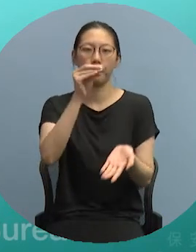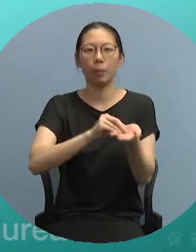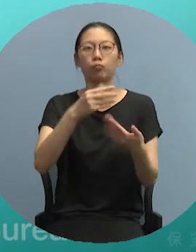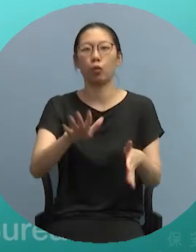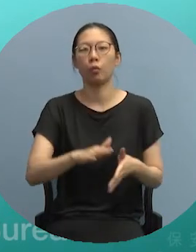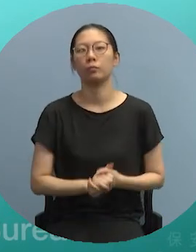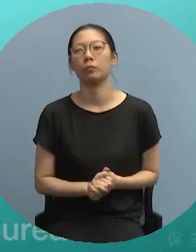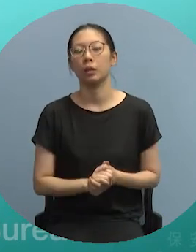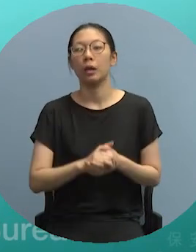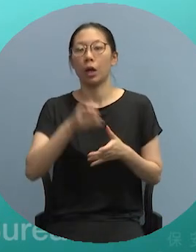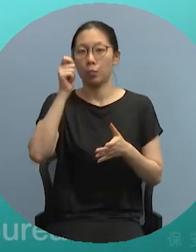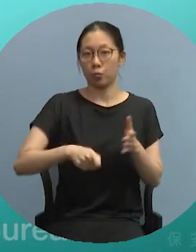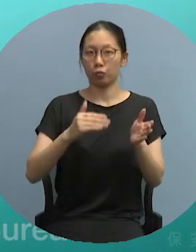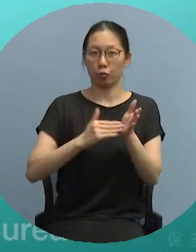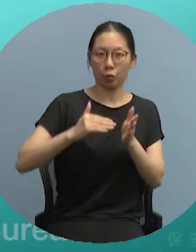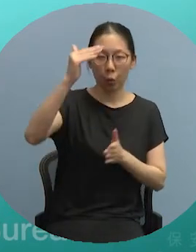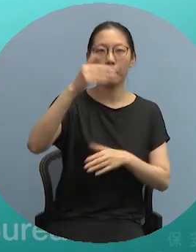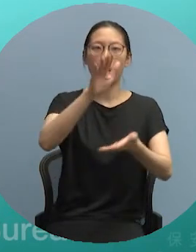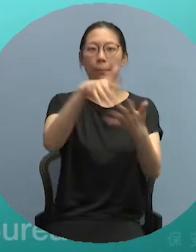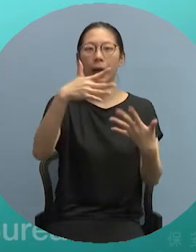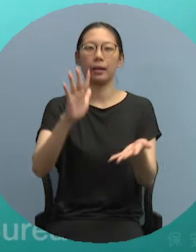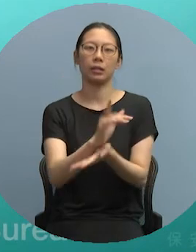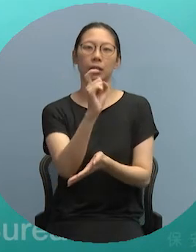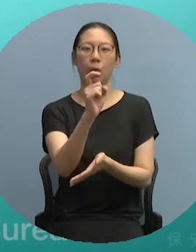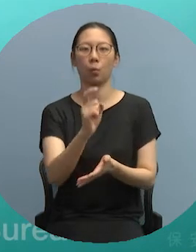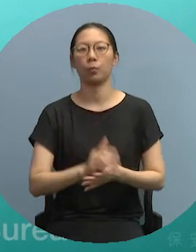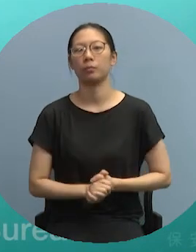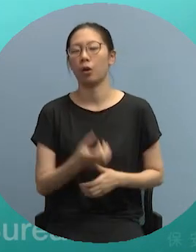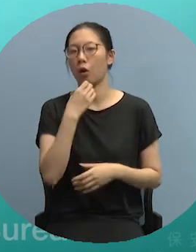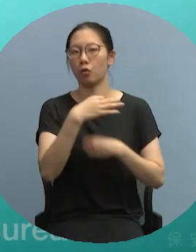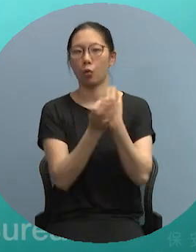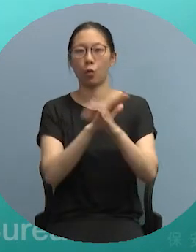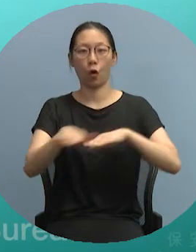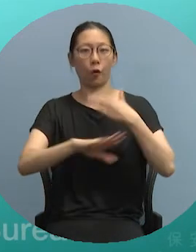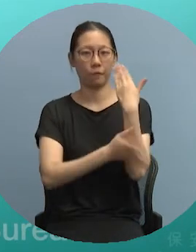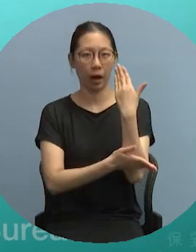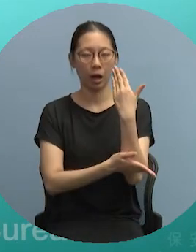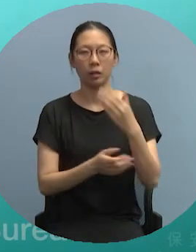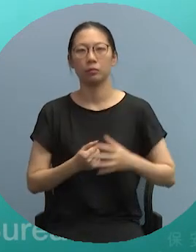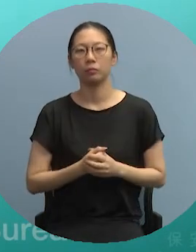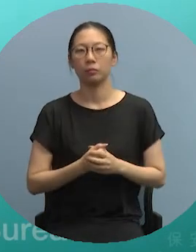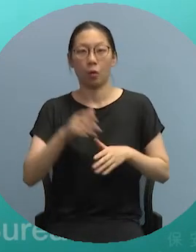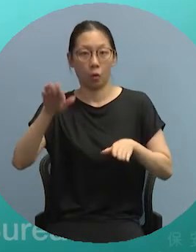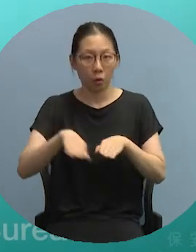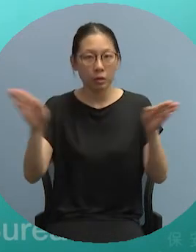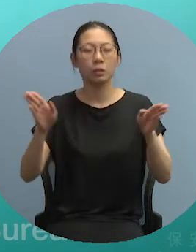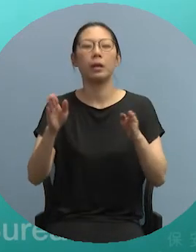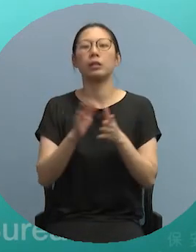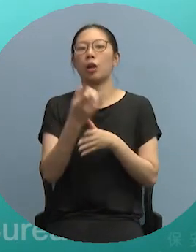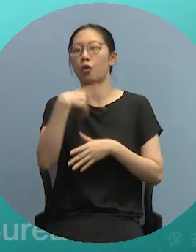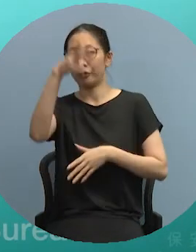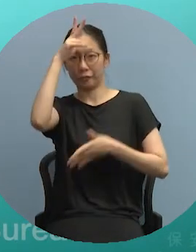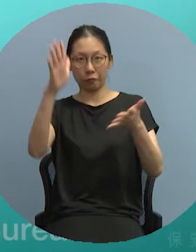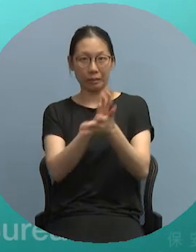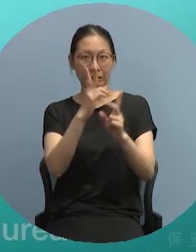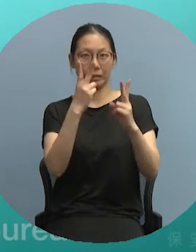目前最高的判刑咧係監禁9年。香港國安法的實施是扭轉了特區自2019年